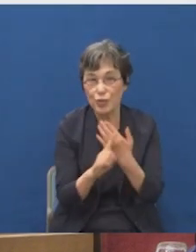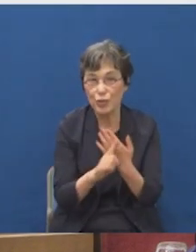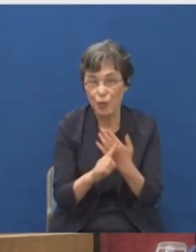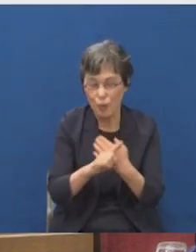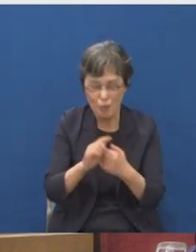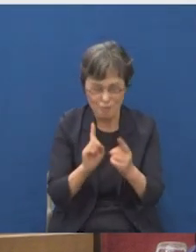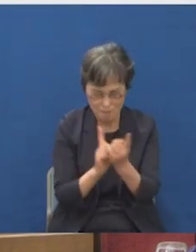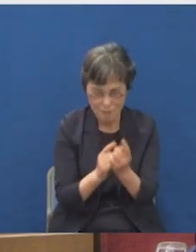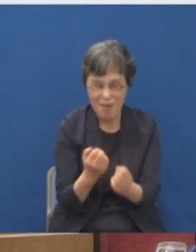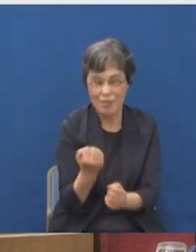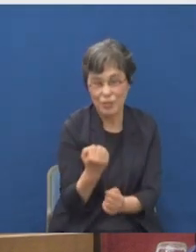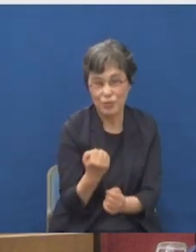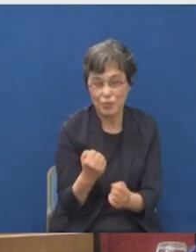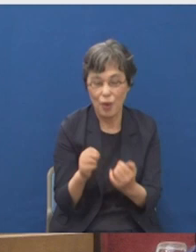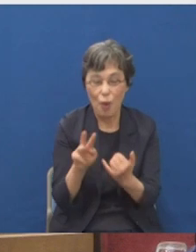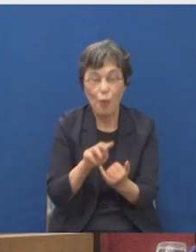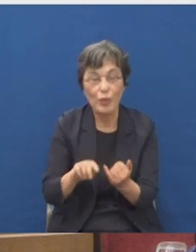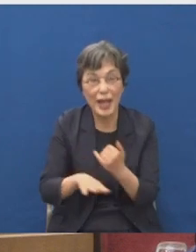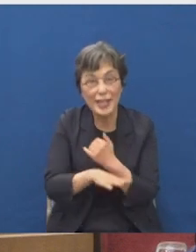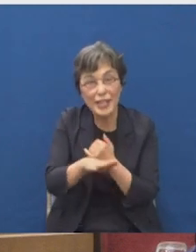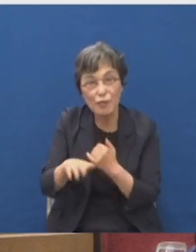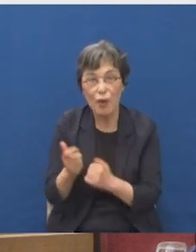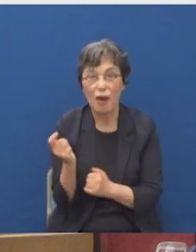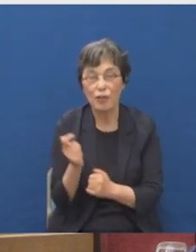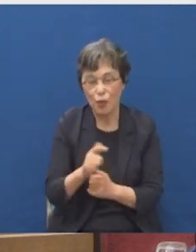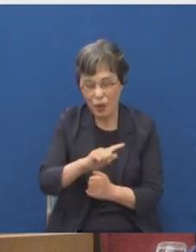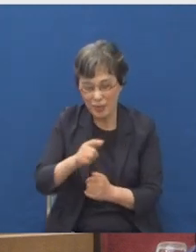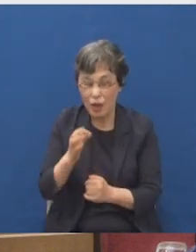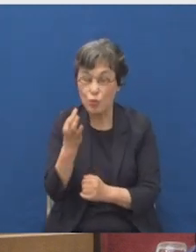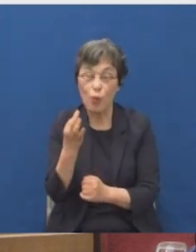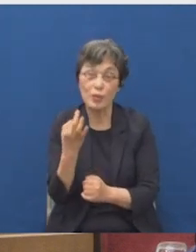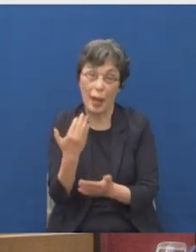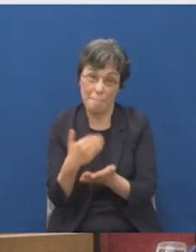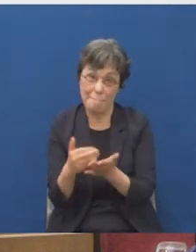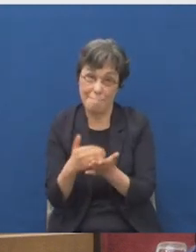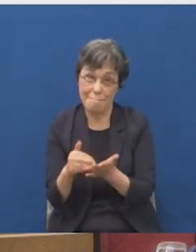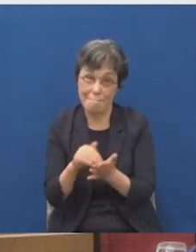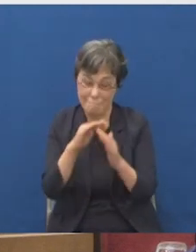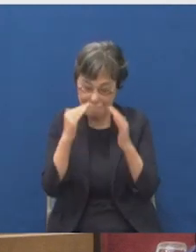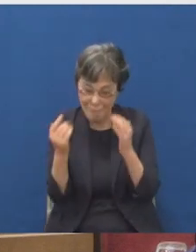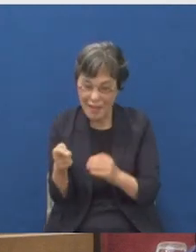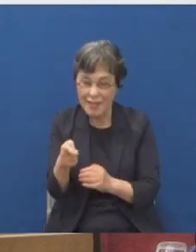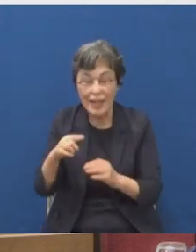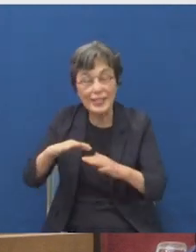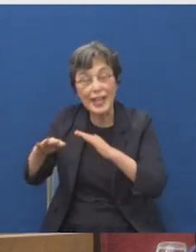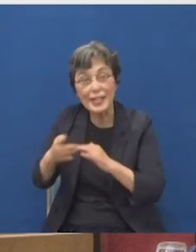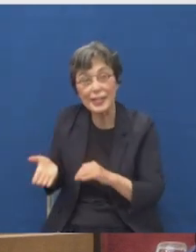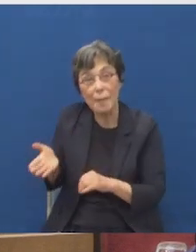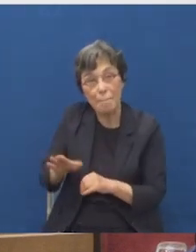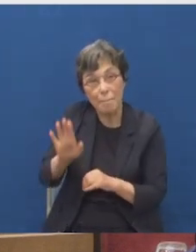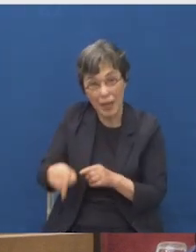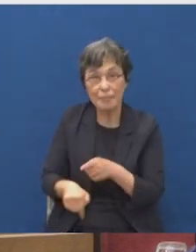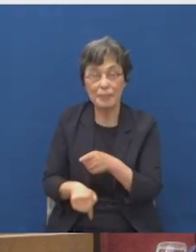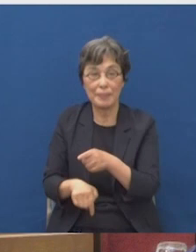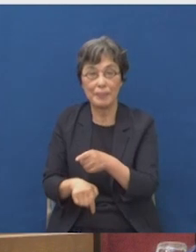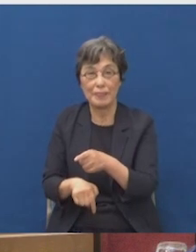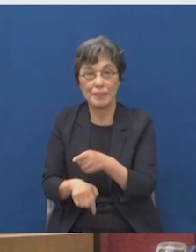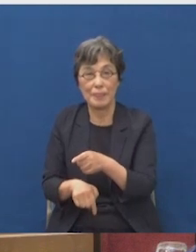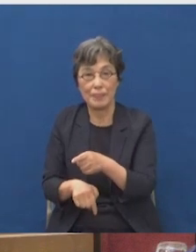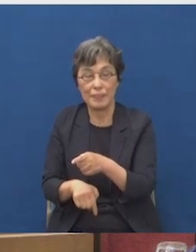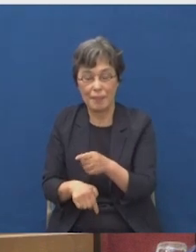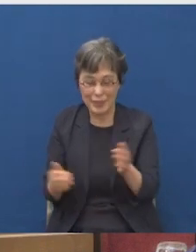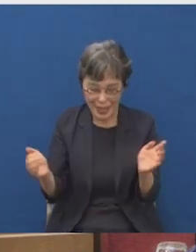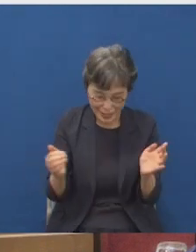力強化、防災インフラの強化にかかる予算を、すべて第一次編成で計上しております。最